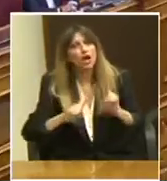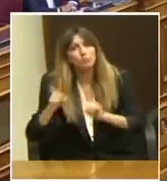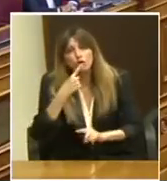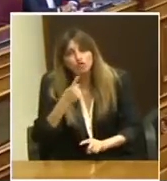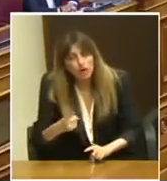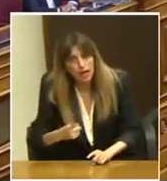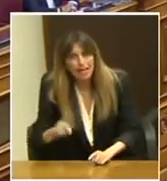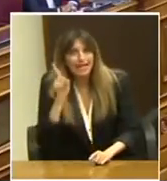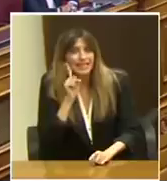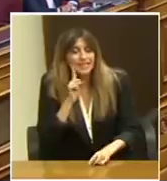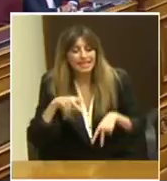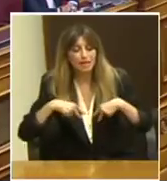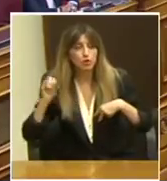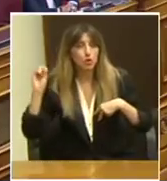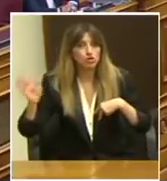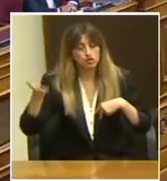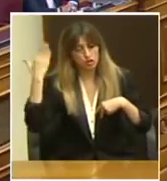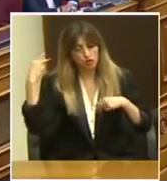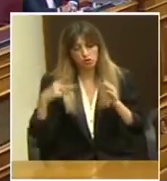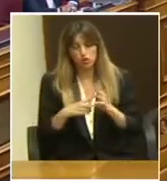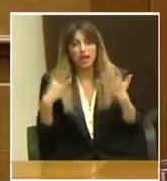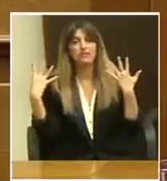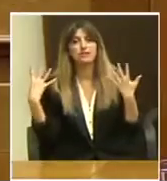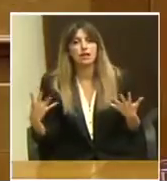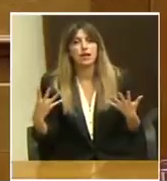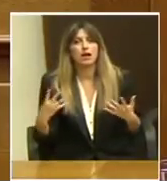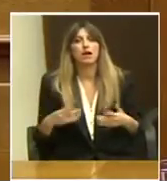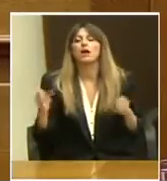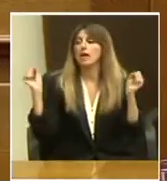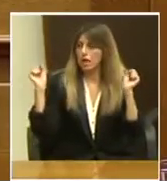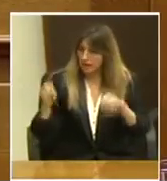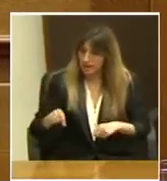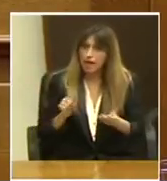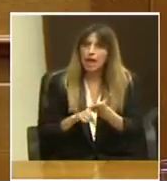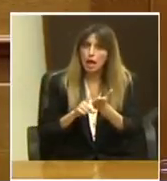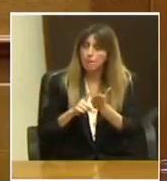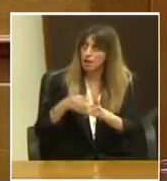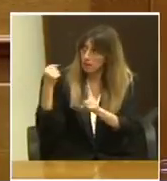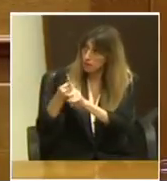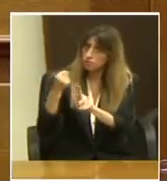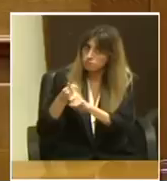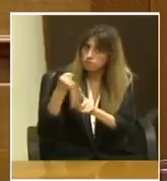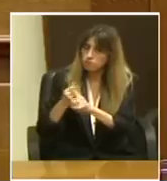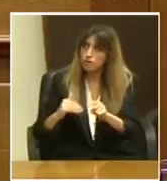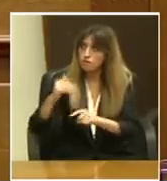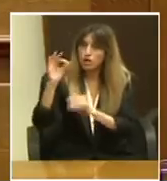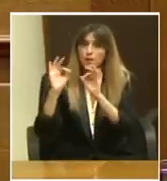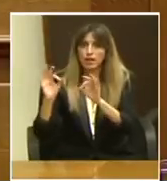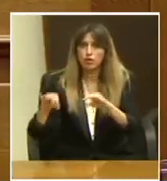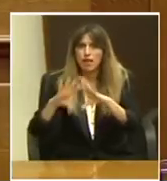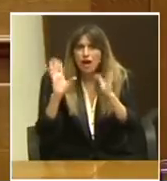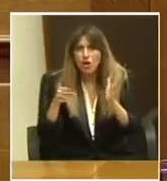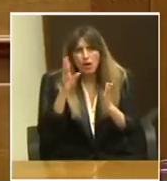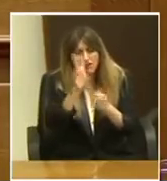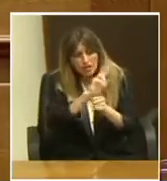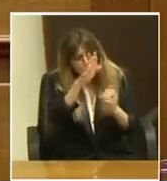8-7-2009. Ασφαλώς και αξίζει. Πώς είναι δυνατόν το όνομα που διεκδικήσατε, αν δεν τα καταφέρατε να το πάρετε. Πώς είναι δυνατόν